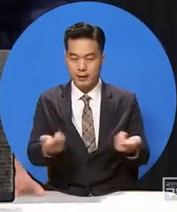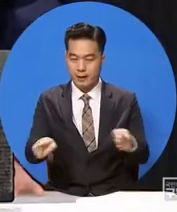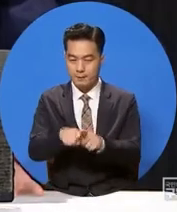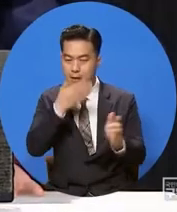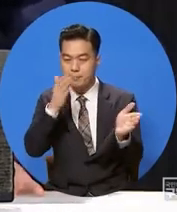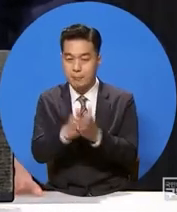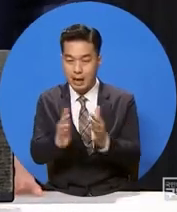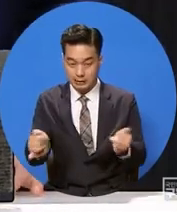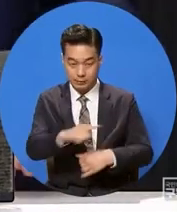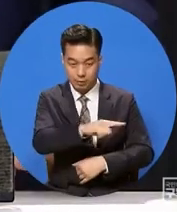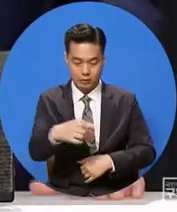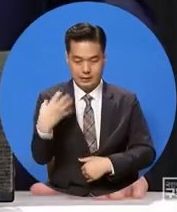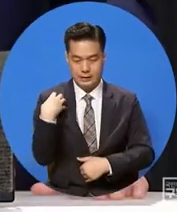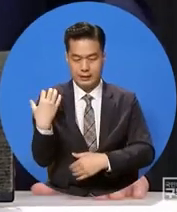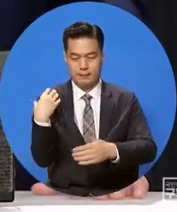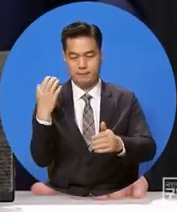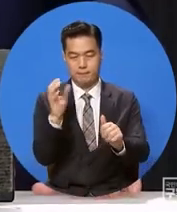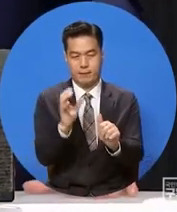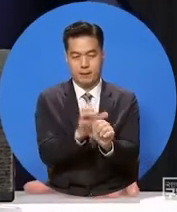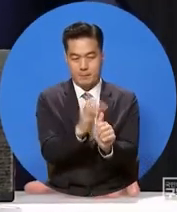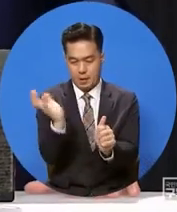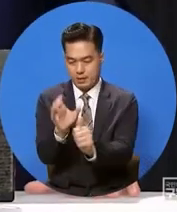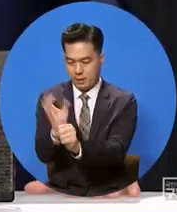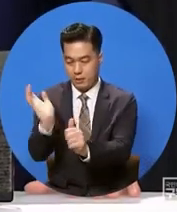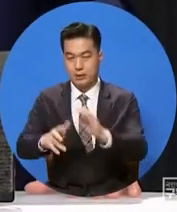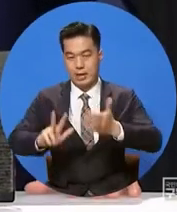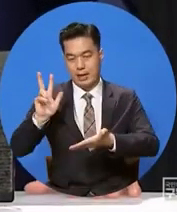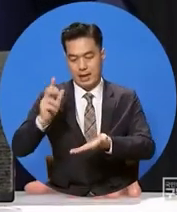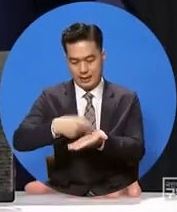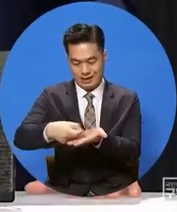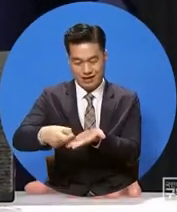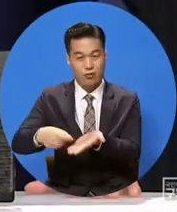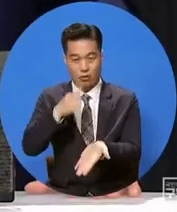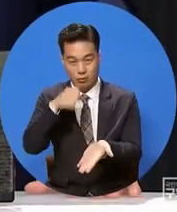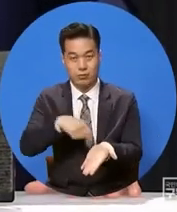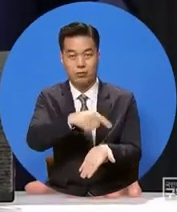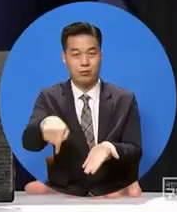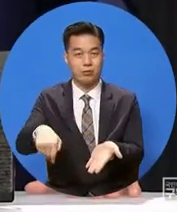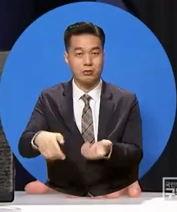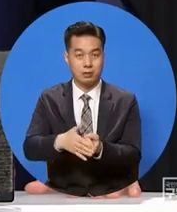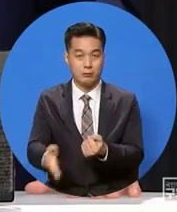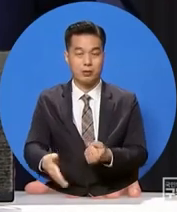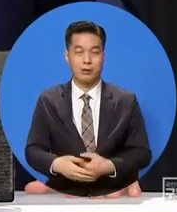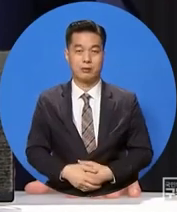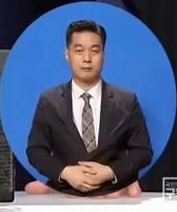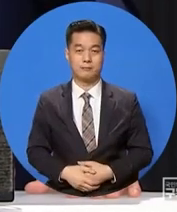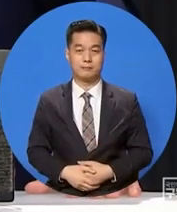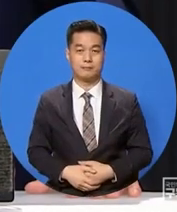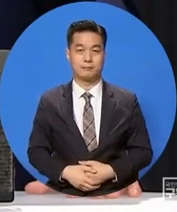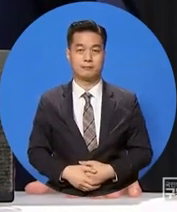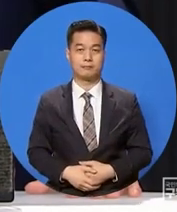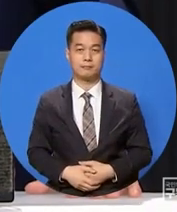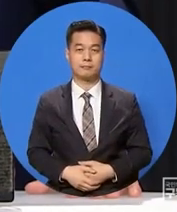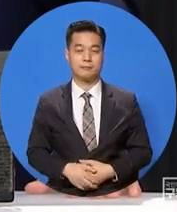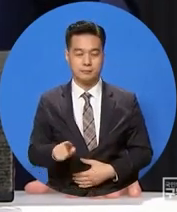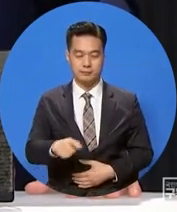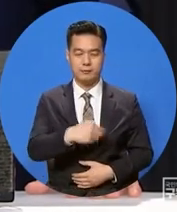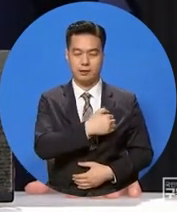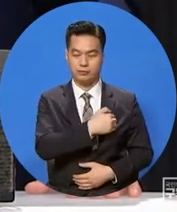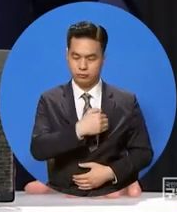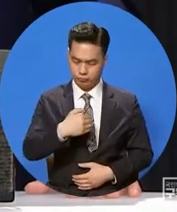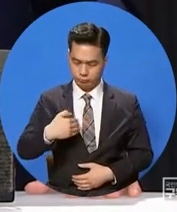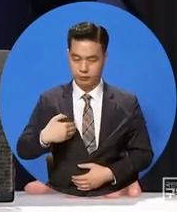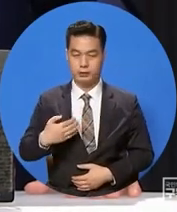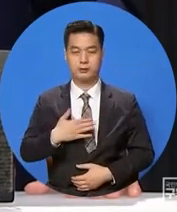책임 면제각서를 내주면 이게 민사상 문제고 아직도 형사상은 그 문제가 네. 자, 안 사면 안 되죠. 뭐 충분히